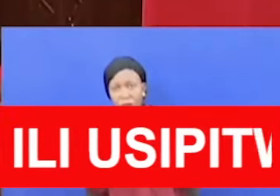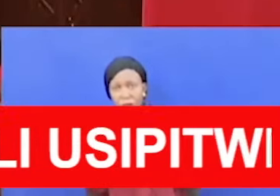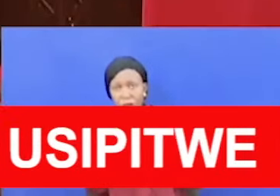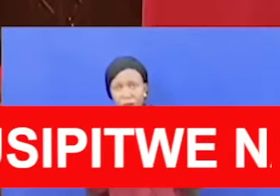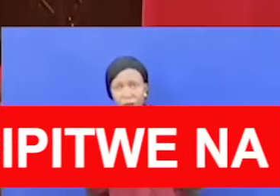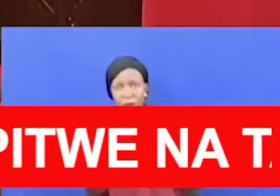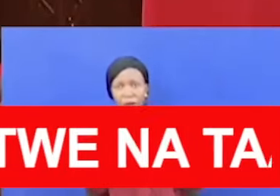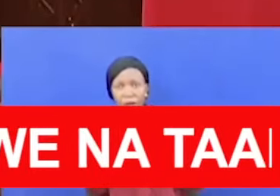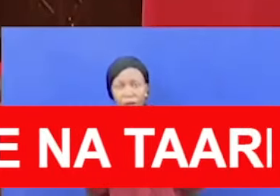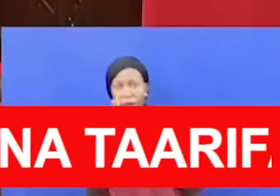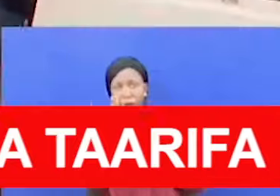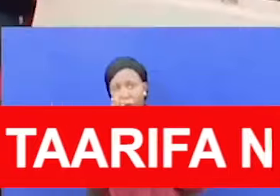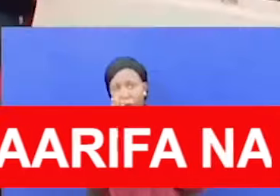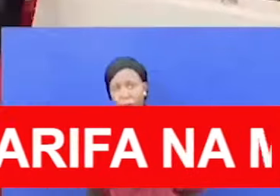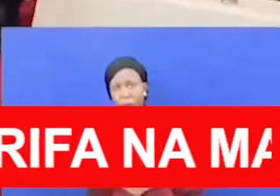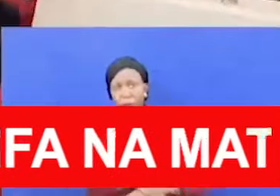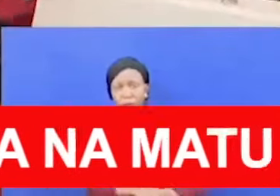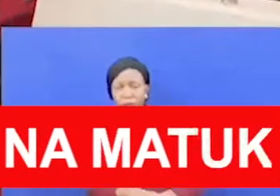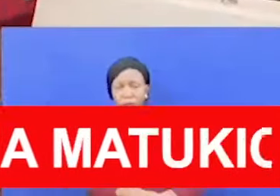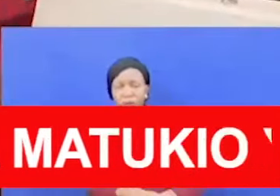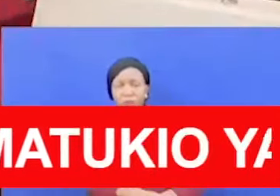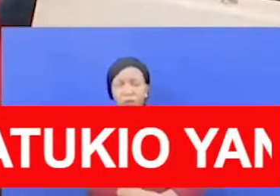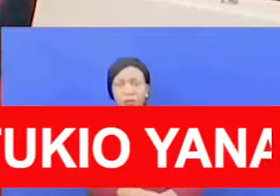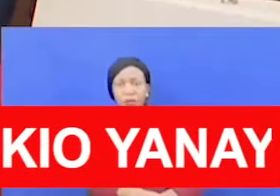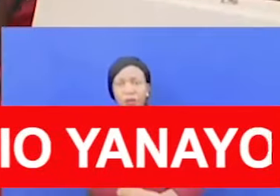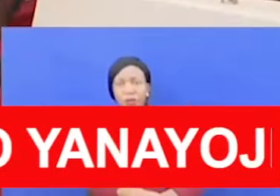watuweze kuniunga mkono. Nakushukuru